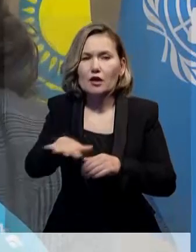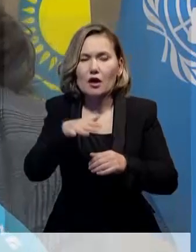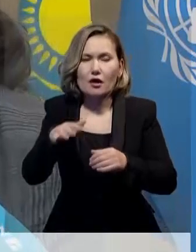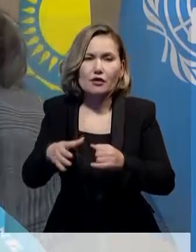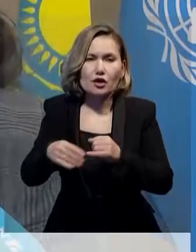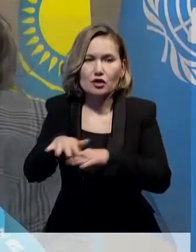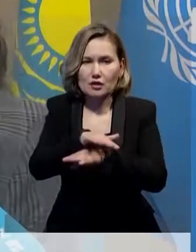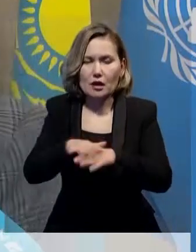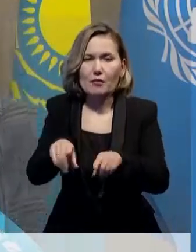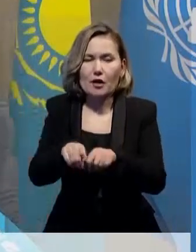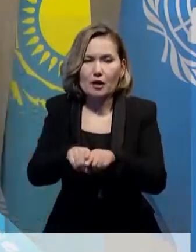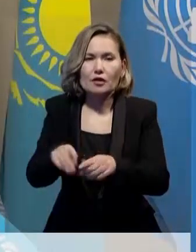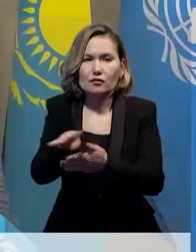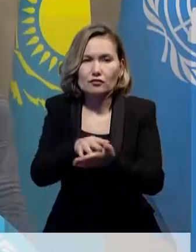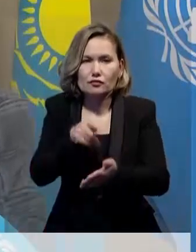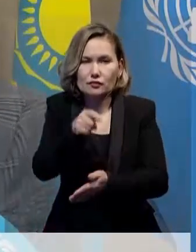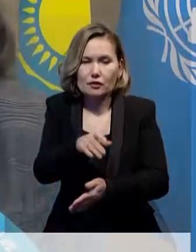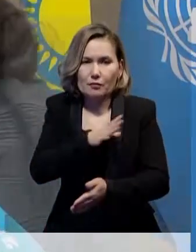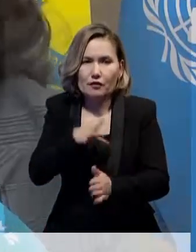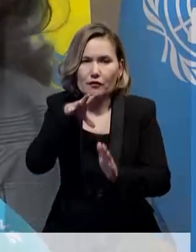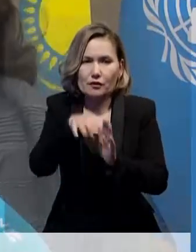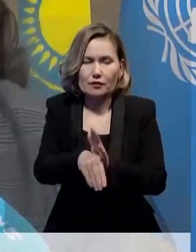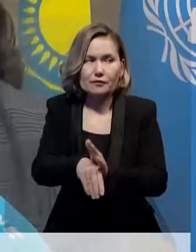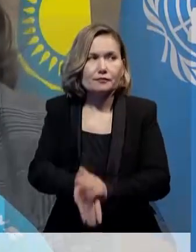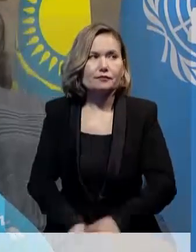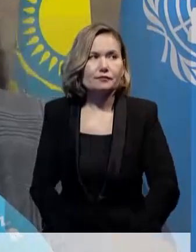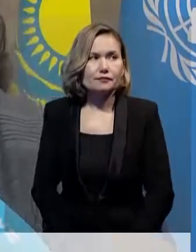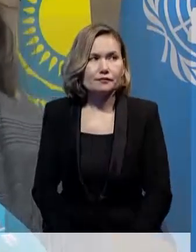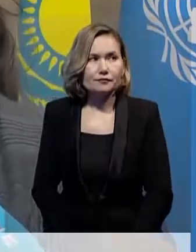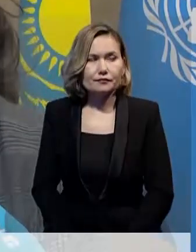нысанға қатысты өтінім бердік. Также мы внесли на рассмотрение комитета всемирного